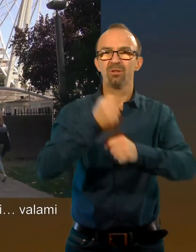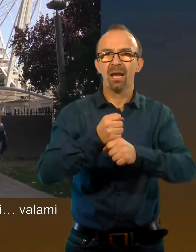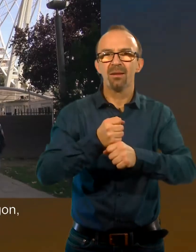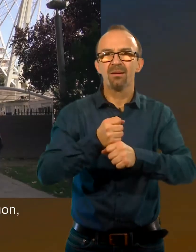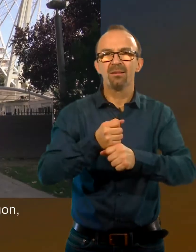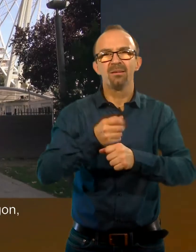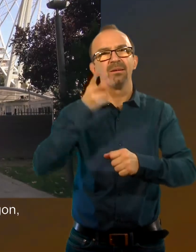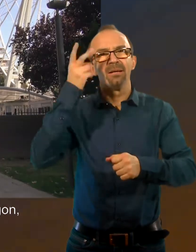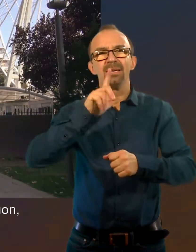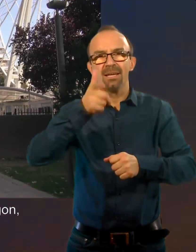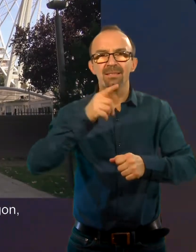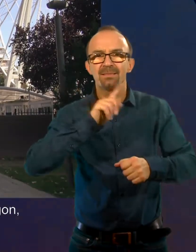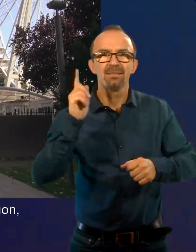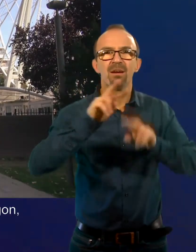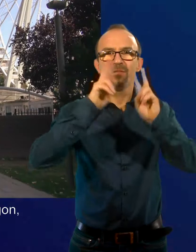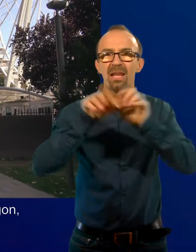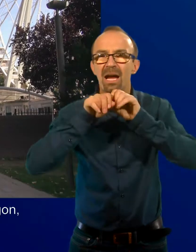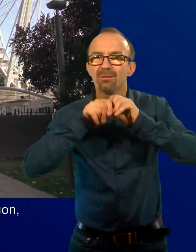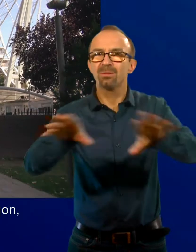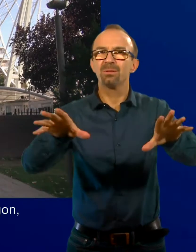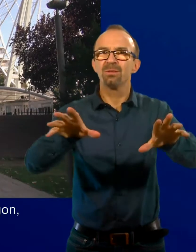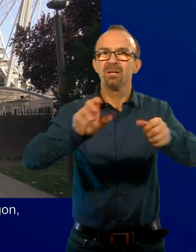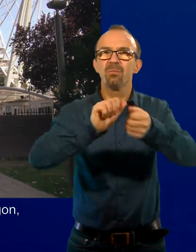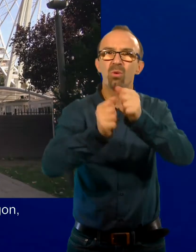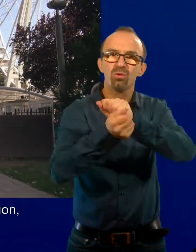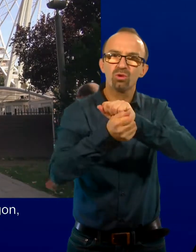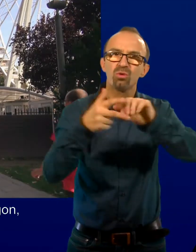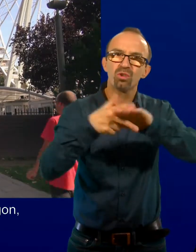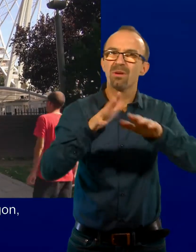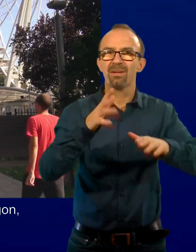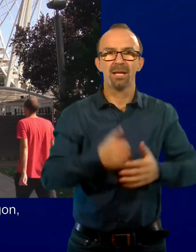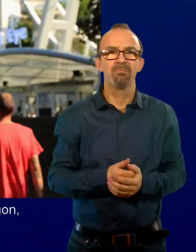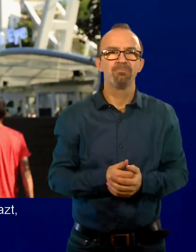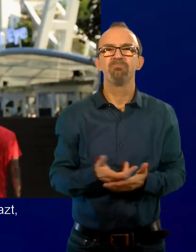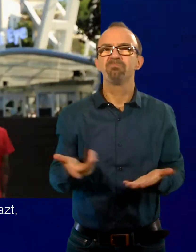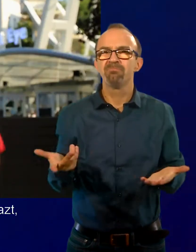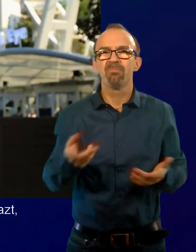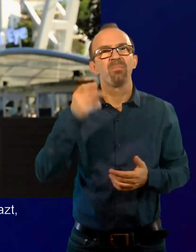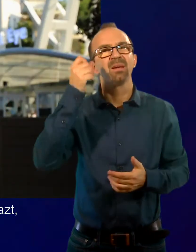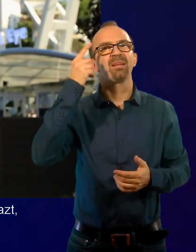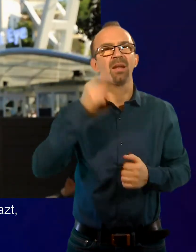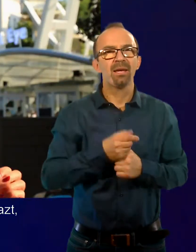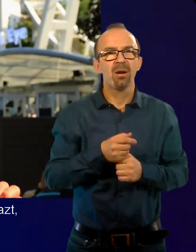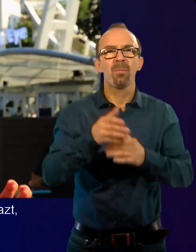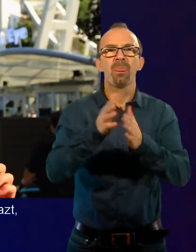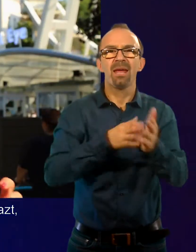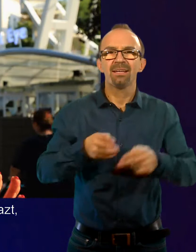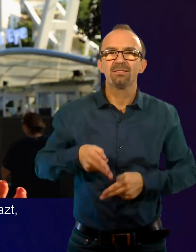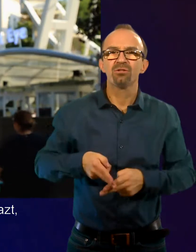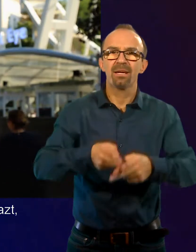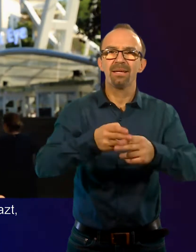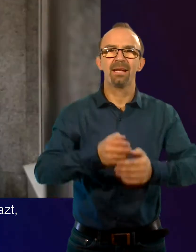csinálni, tud-e hírré válni, és körbeér-e a világon, és módosul-e menet közben. És akkor tulajdonképpen kitalálja azt, hogy ő